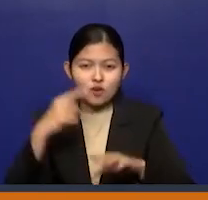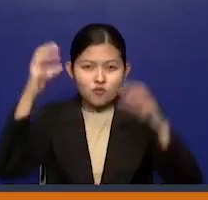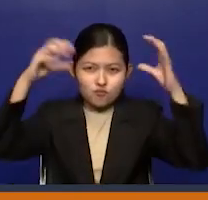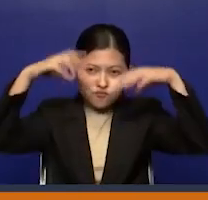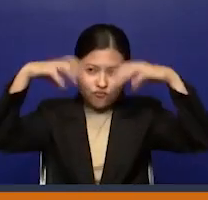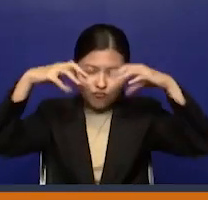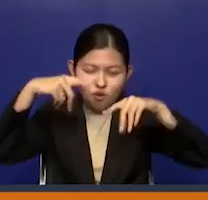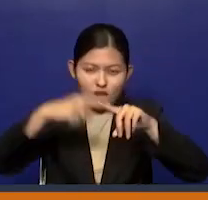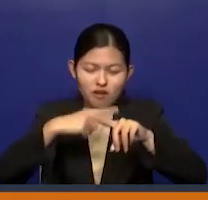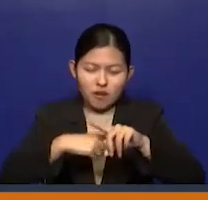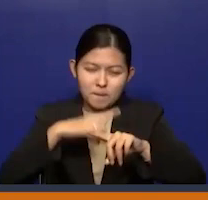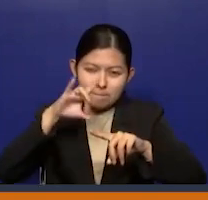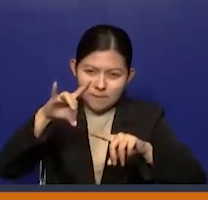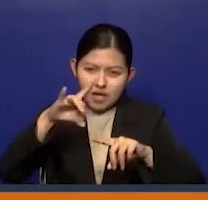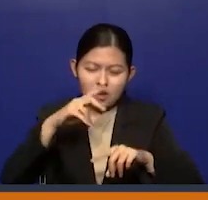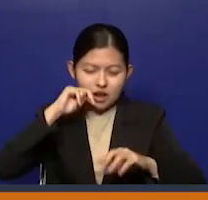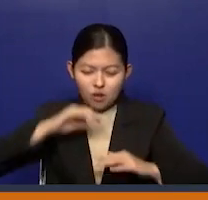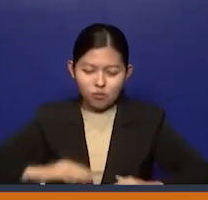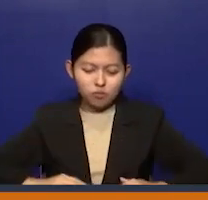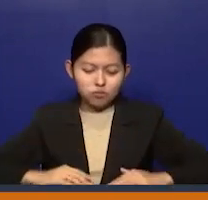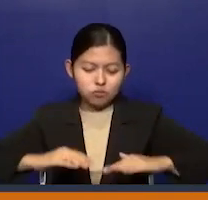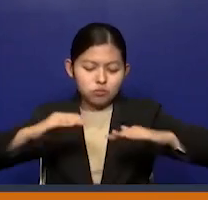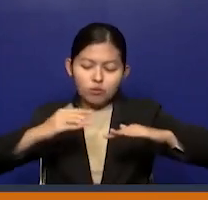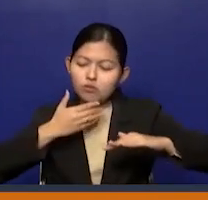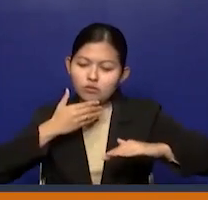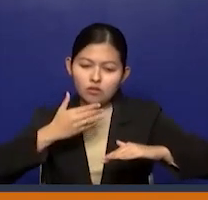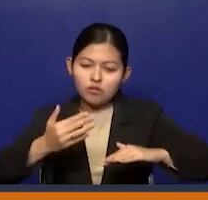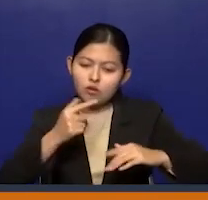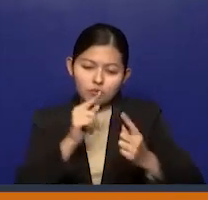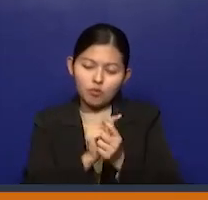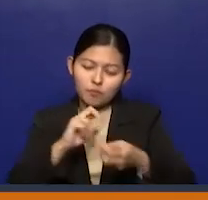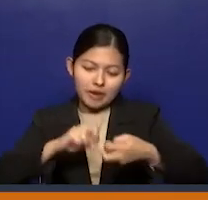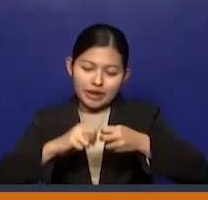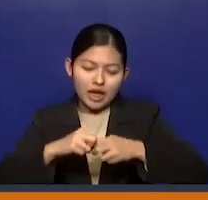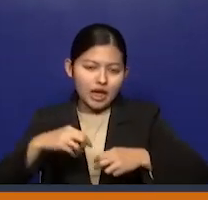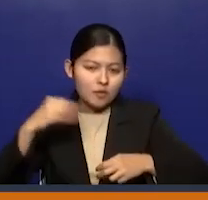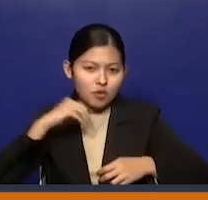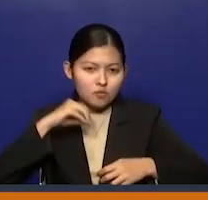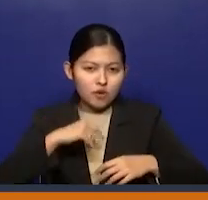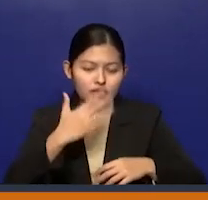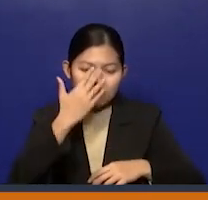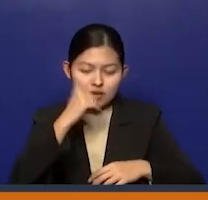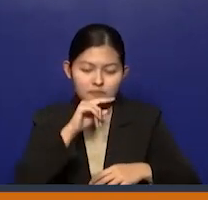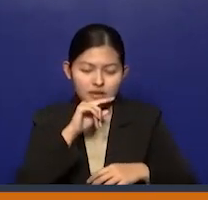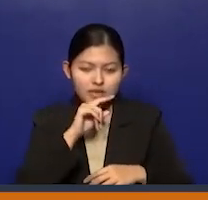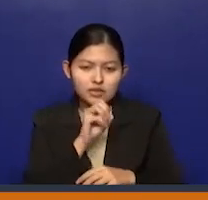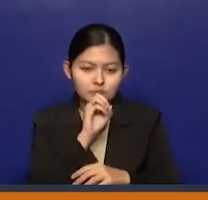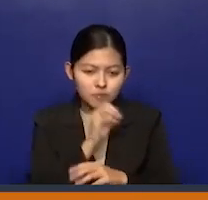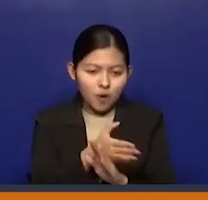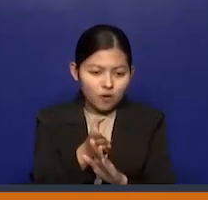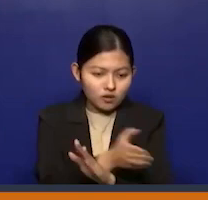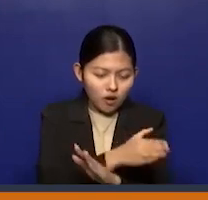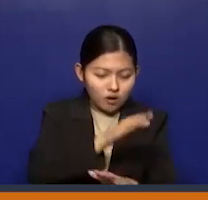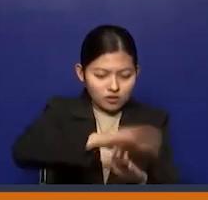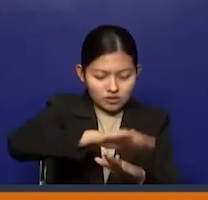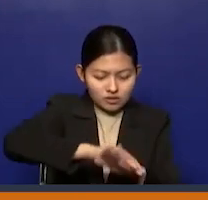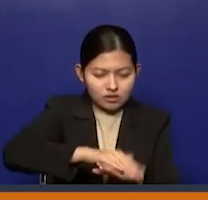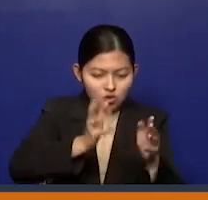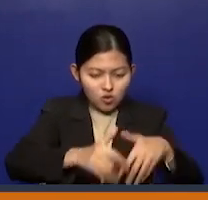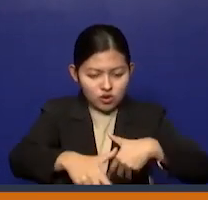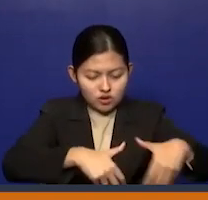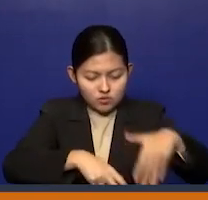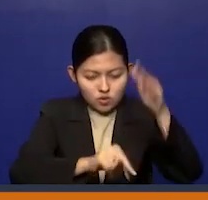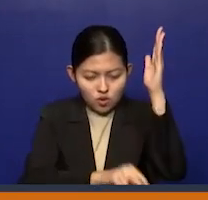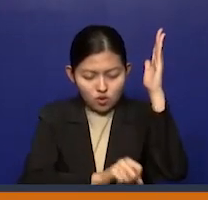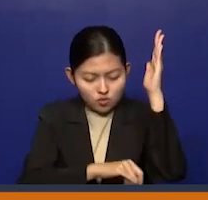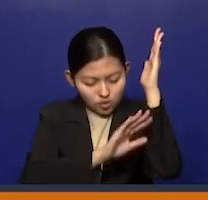นะครับเราเจอกับน้ำท่วมแบบนี้มาโดยตลอดแต่เพราะอะไรเราถึงไม่สามารถแจ้งเตือนพี่น้องประชาชน